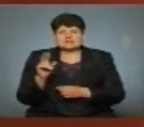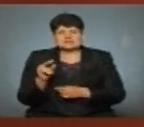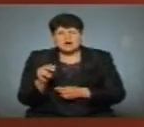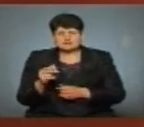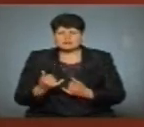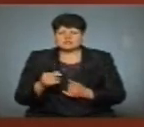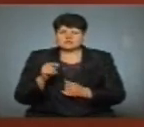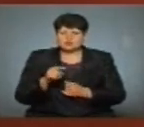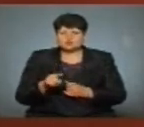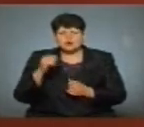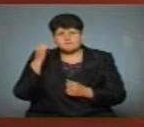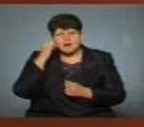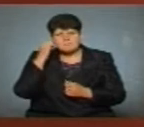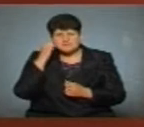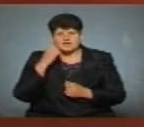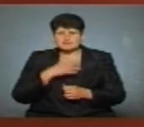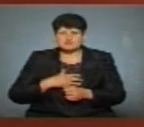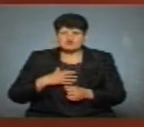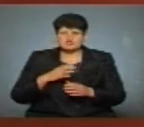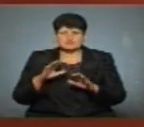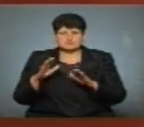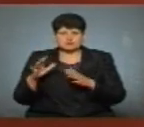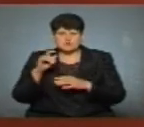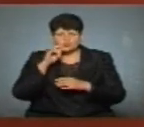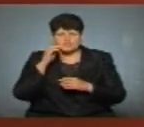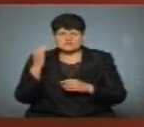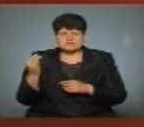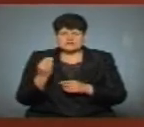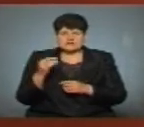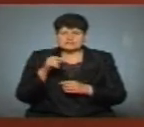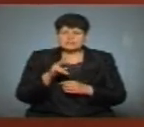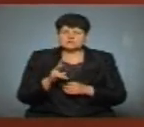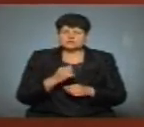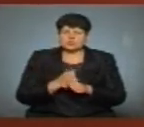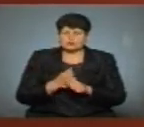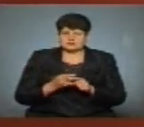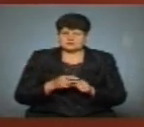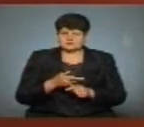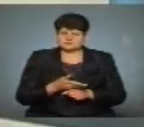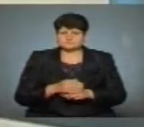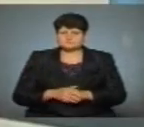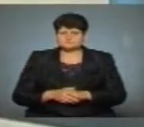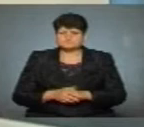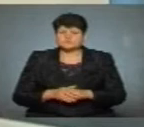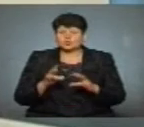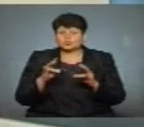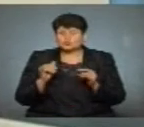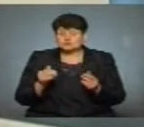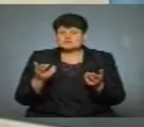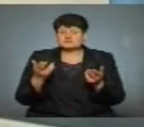для того, щоб пам'ятати важливі події в українській історії і тих, хто творить її? Ну, звичайно,